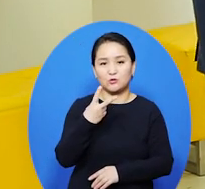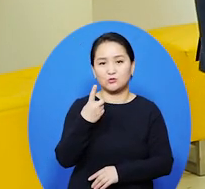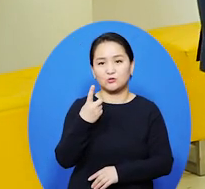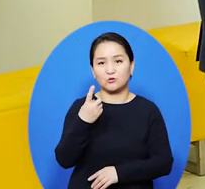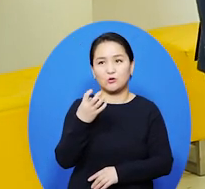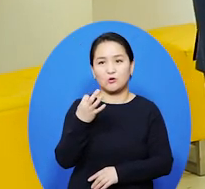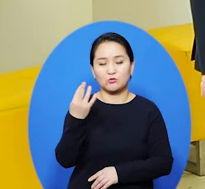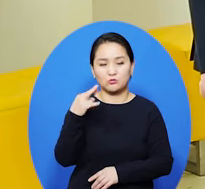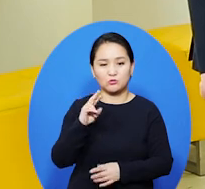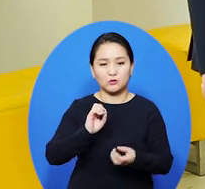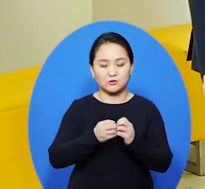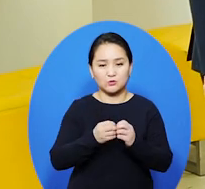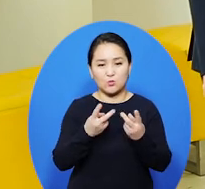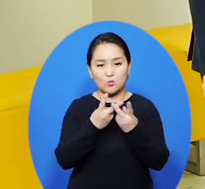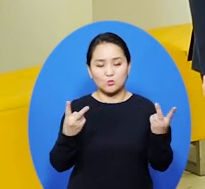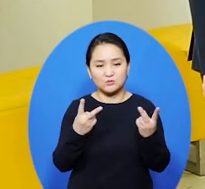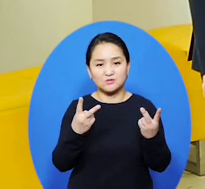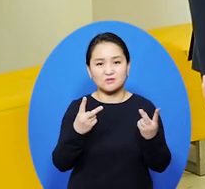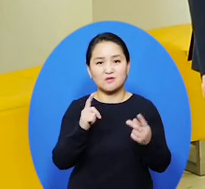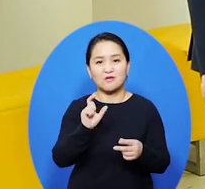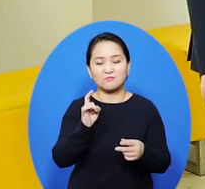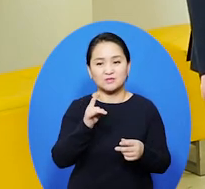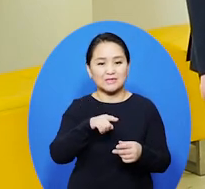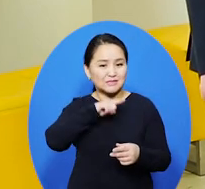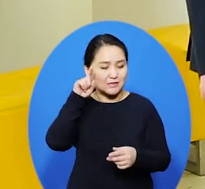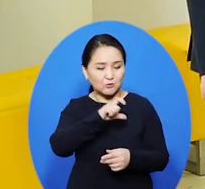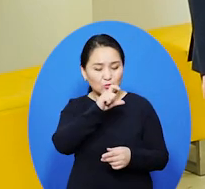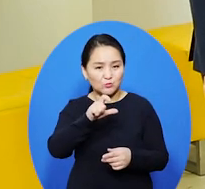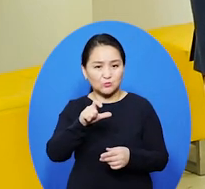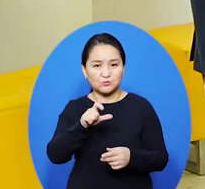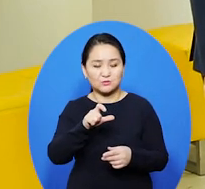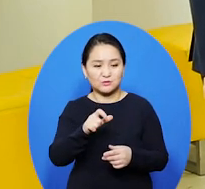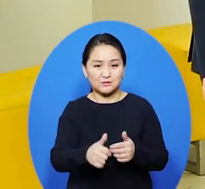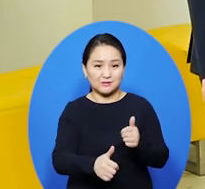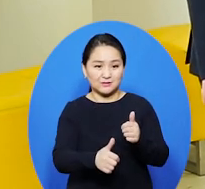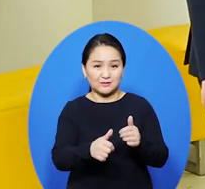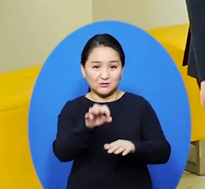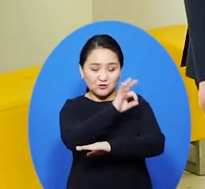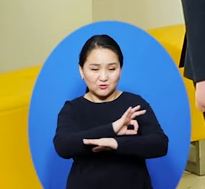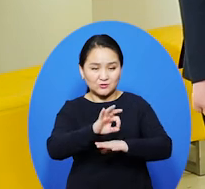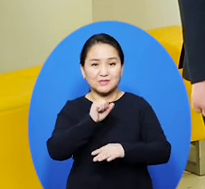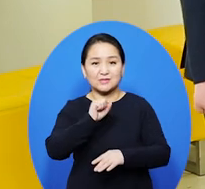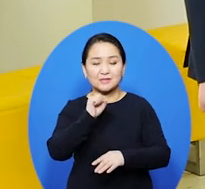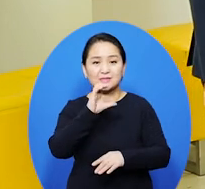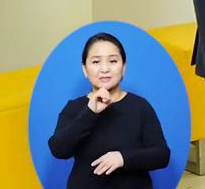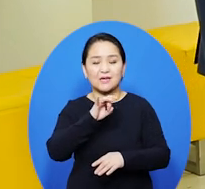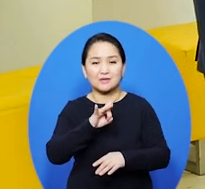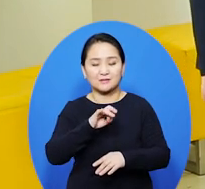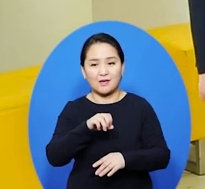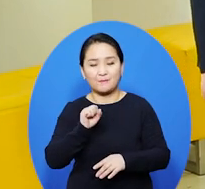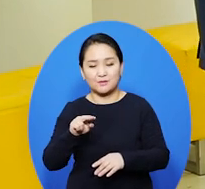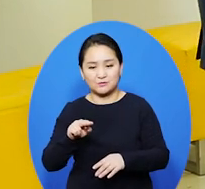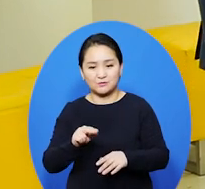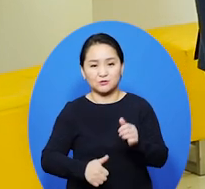2021 онд хэрэгжсэн за үндэсний хэмжээнд хэрэгжсэн залуучуудын гарааны бизнесийг дэмжих стартап төсөлд амжилттай оролцсон.